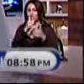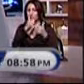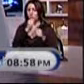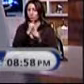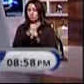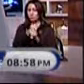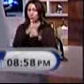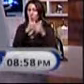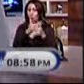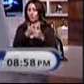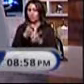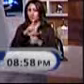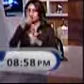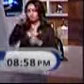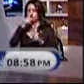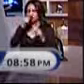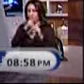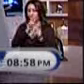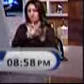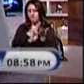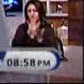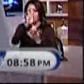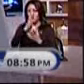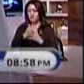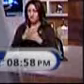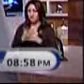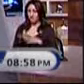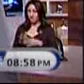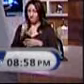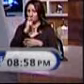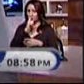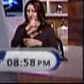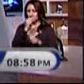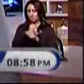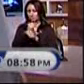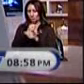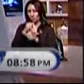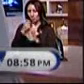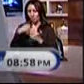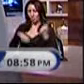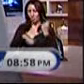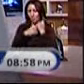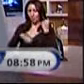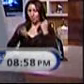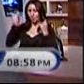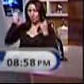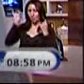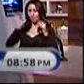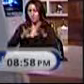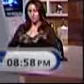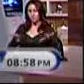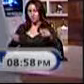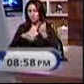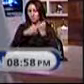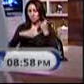بهذه الطريقة المهينة، إذا كنت أنا بهين واحدة من عازفات الموسيقى